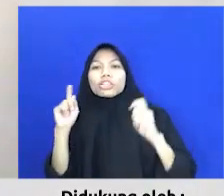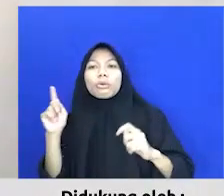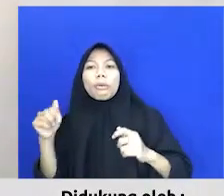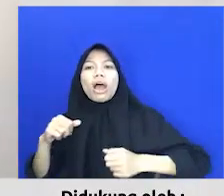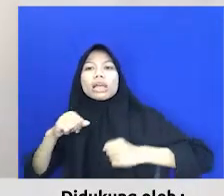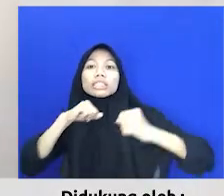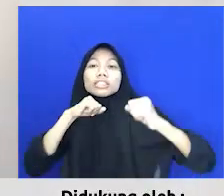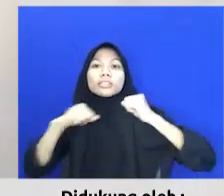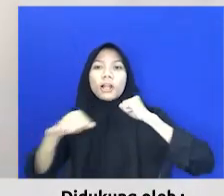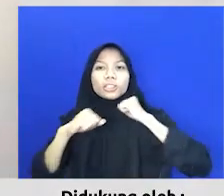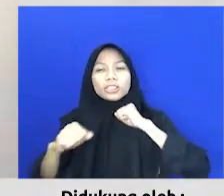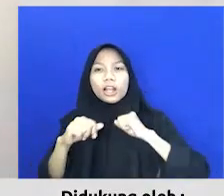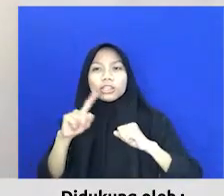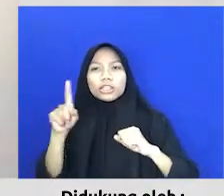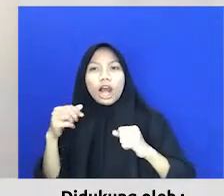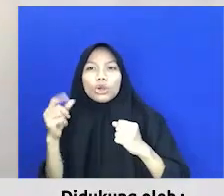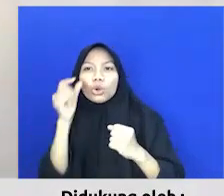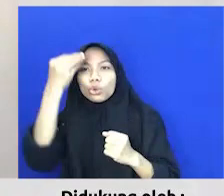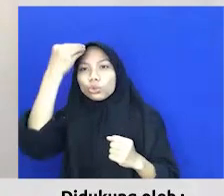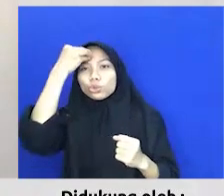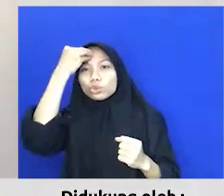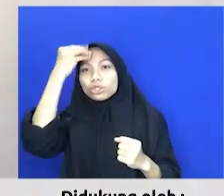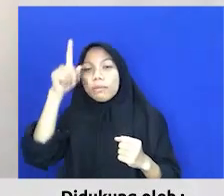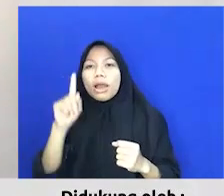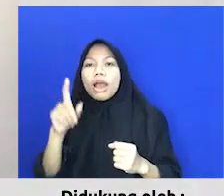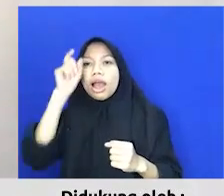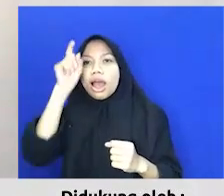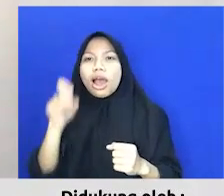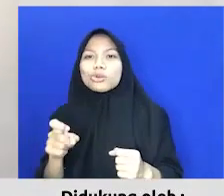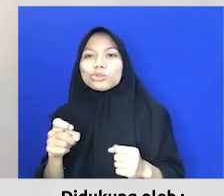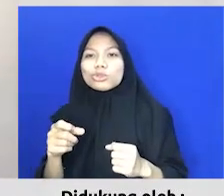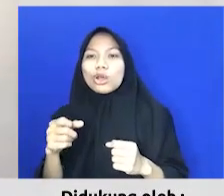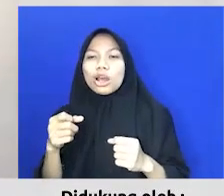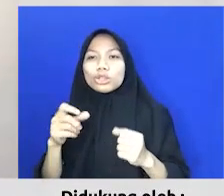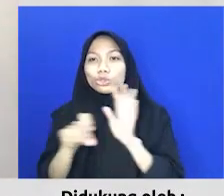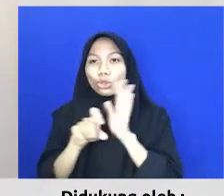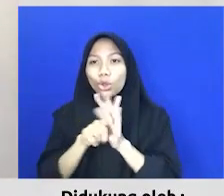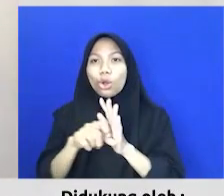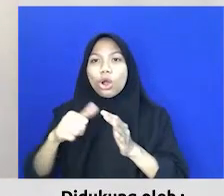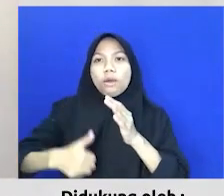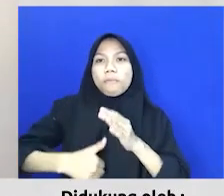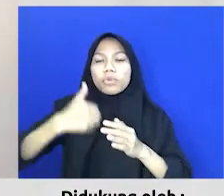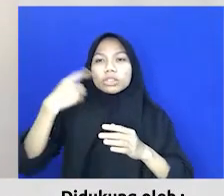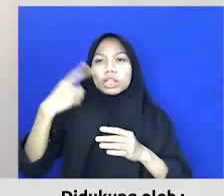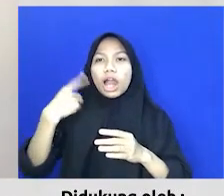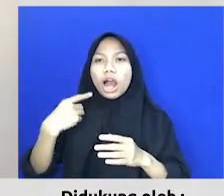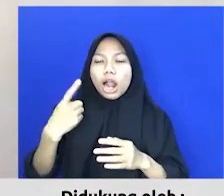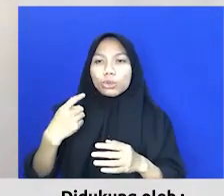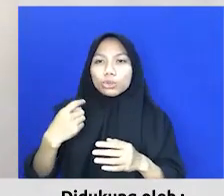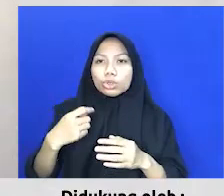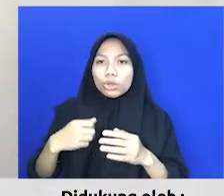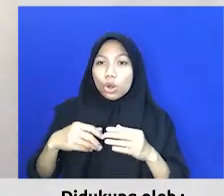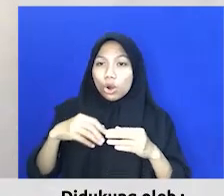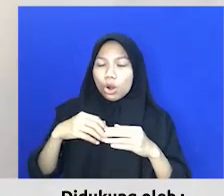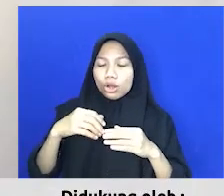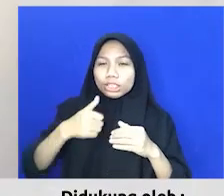awal Pervini atau karya-karya awal Pak Usmar, keinginan untuk mencari karakter yang khas dari